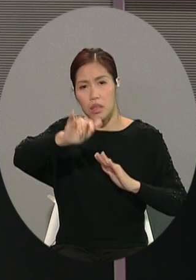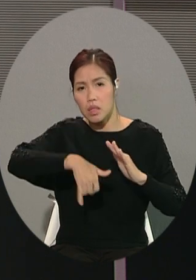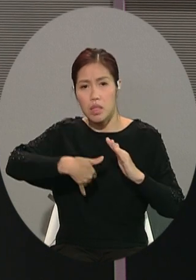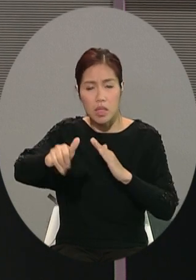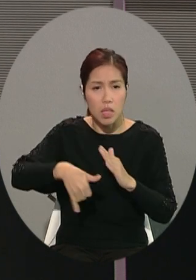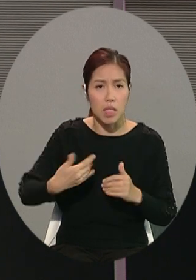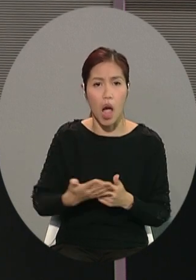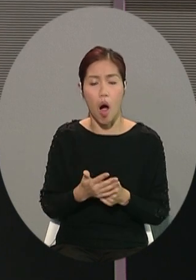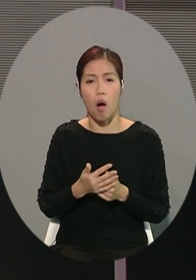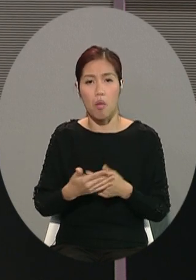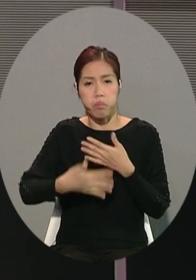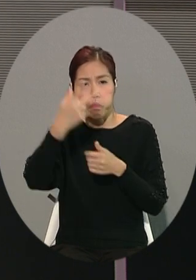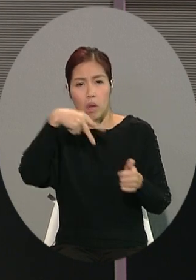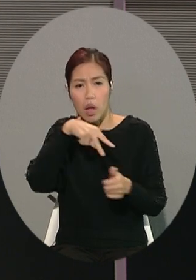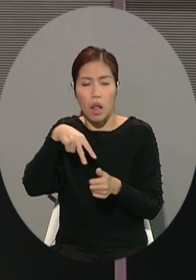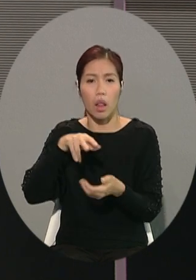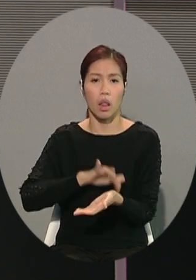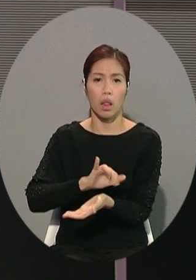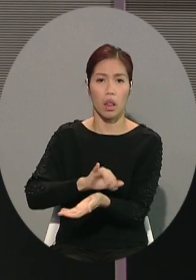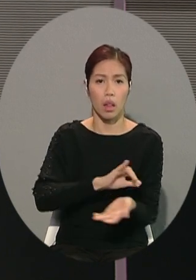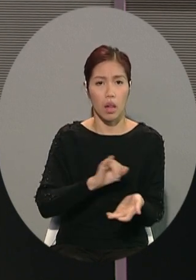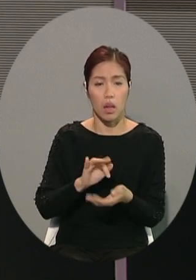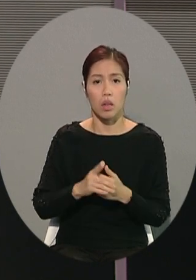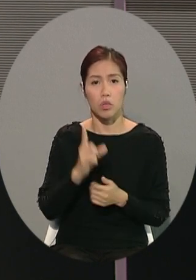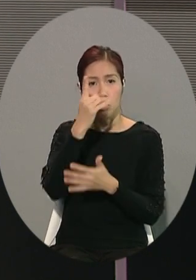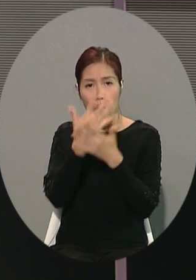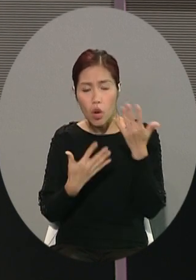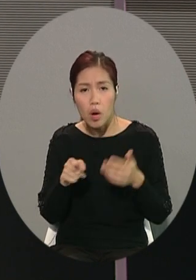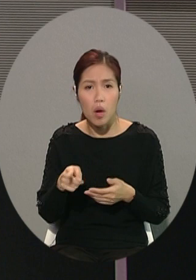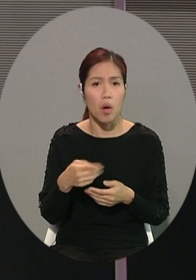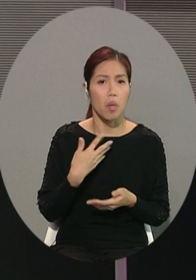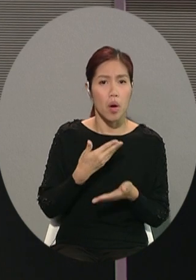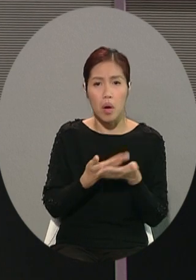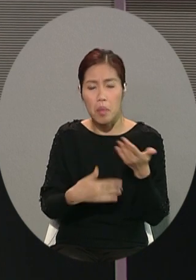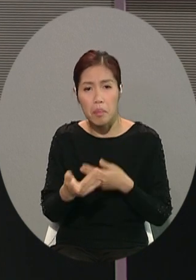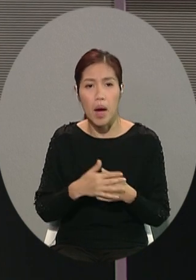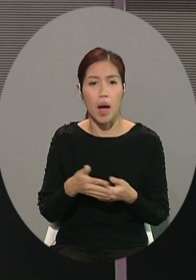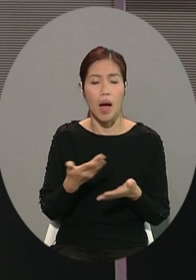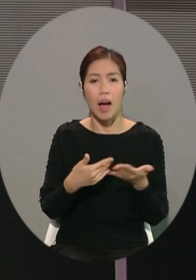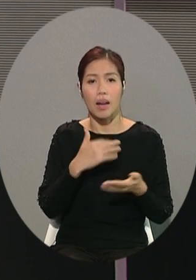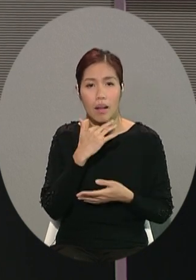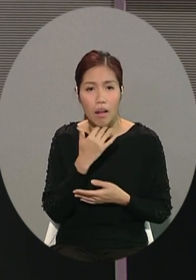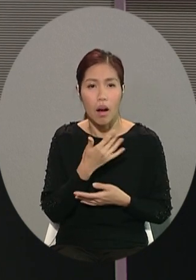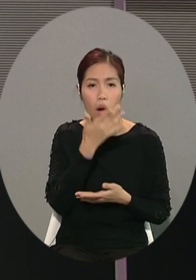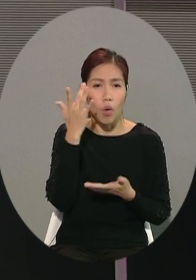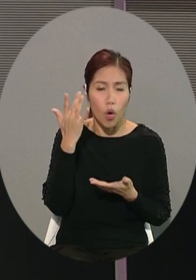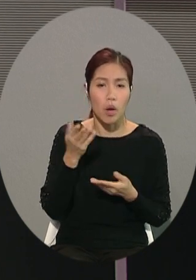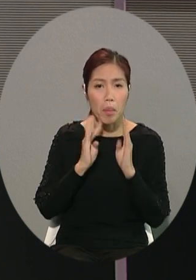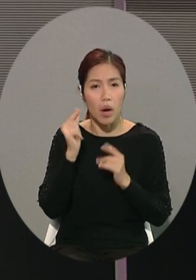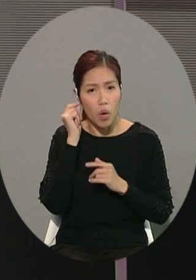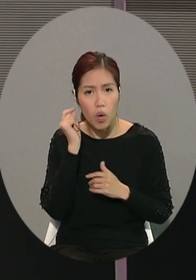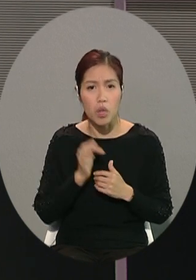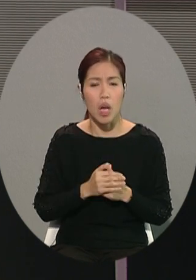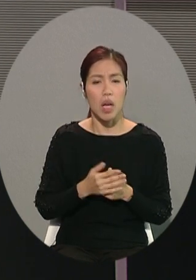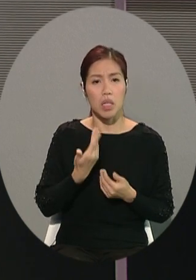安有問題。你喺網上邊 search 你一啲嘢，又賣假 con 啊，又扮女人嗰啲。咁其實對於你嚟講，乜嘢叫做